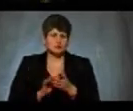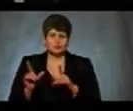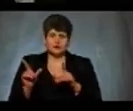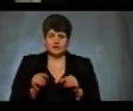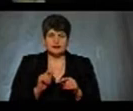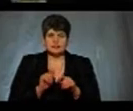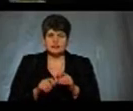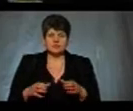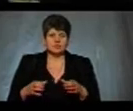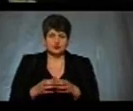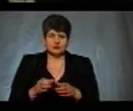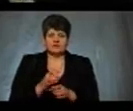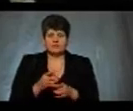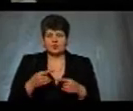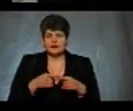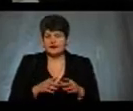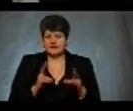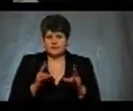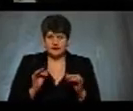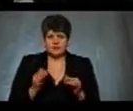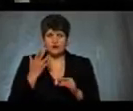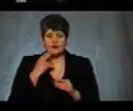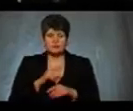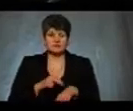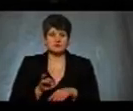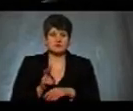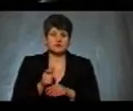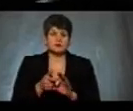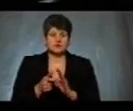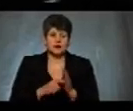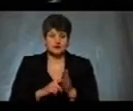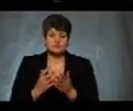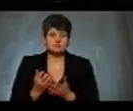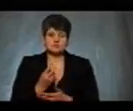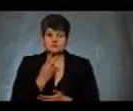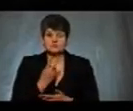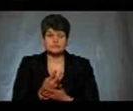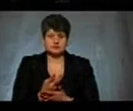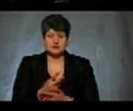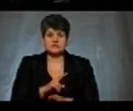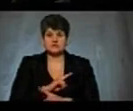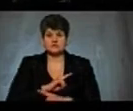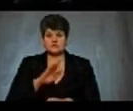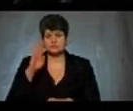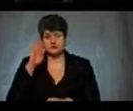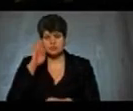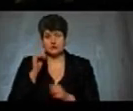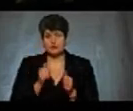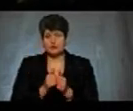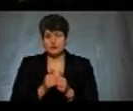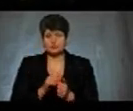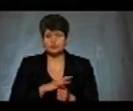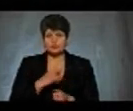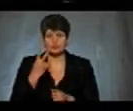слідчо-оперативна група вибухотехніки. Коли поліцейські зайшли в кімнату, то виявили загиблого чоловіка. Поруч з ним